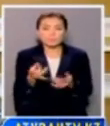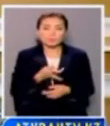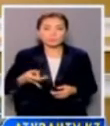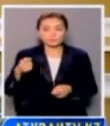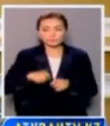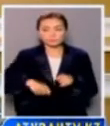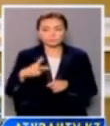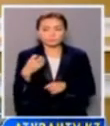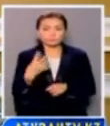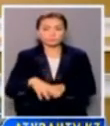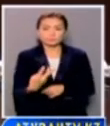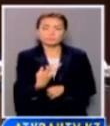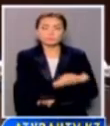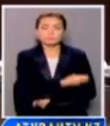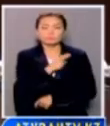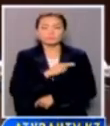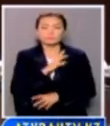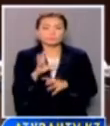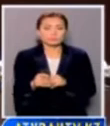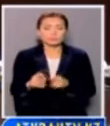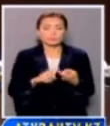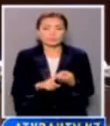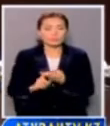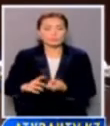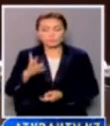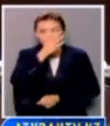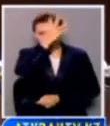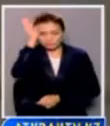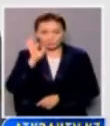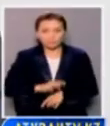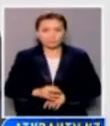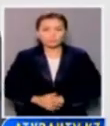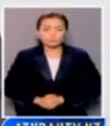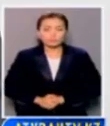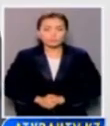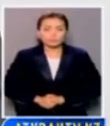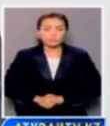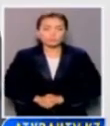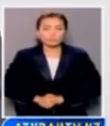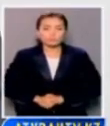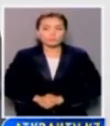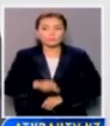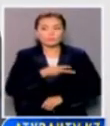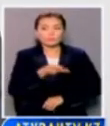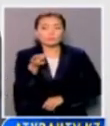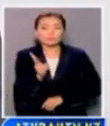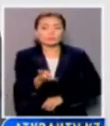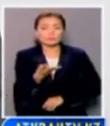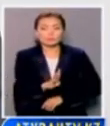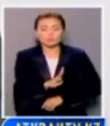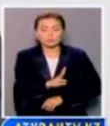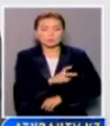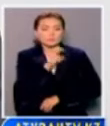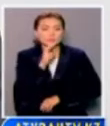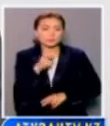регионе 243 медицинских работника заразились коронавирусом. У нас погибли 4 медработника, которые